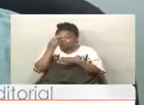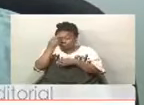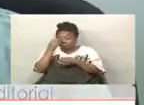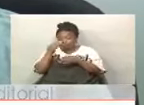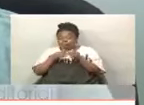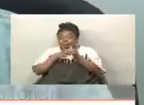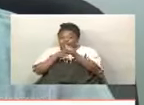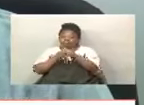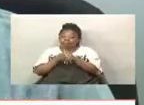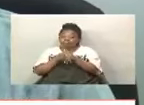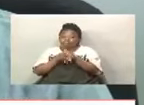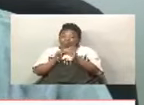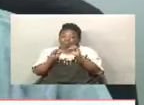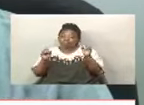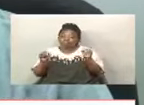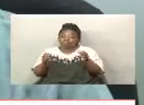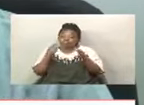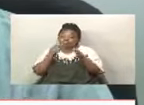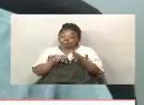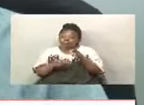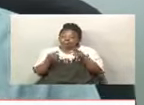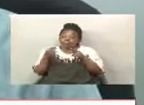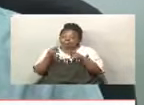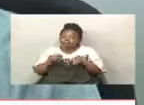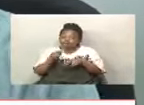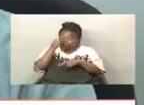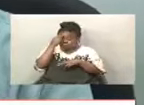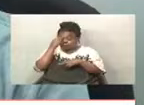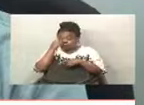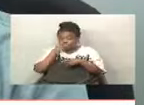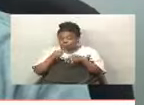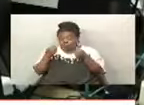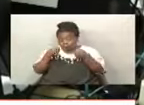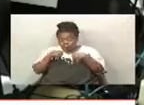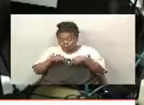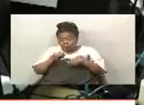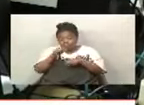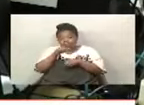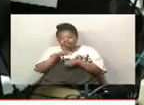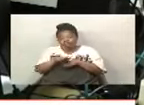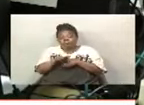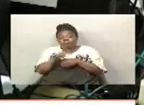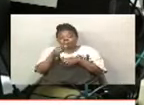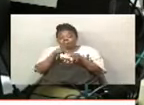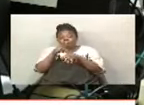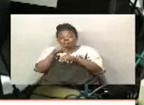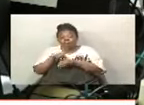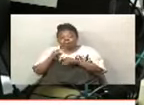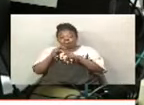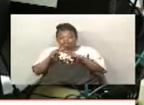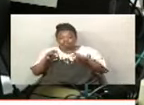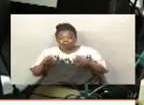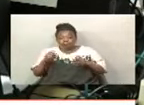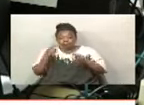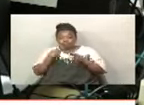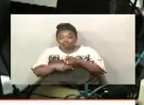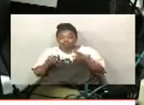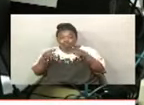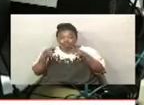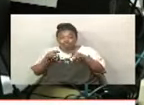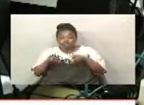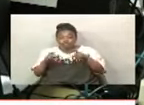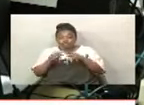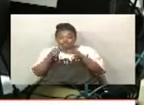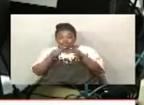leaders predicting what is going to happen. The religious leaders will do their thing. Ategeza nti beesigamye okunoonyereza okw'ekikugu ku biriwo